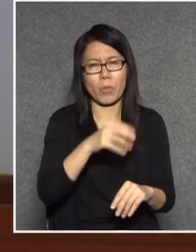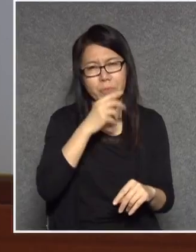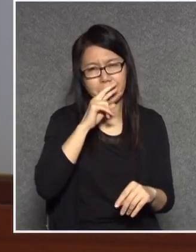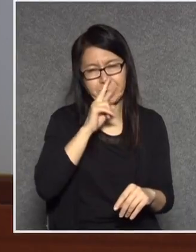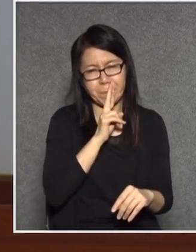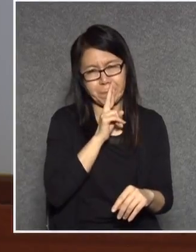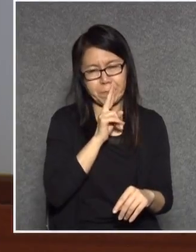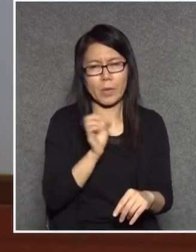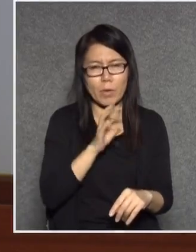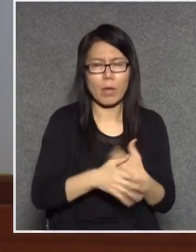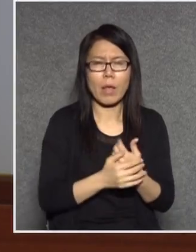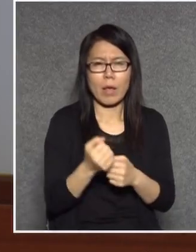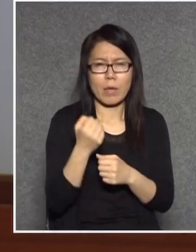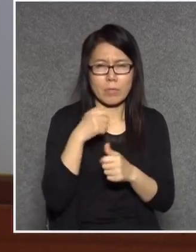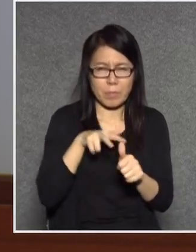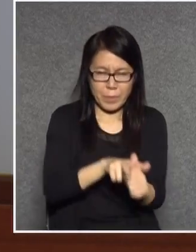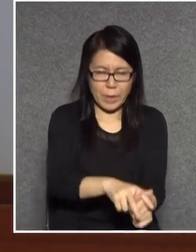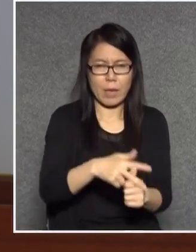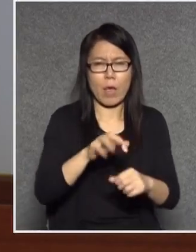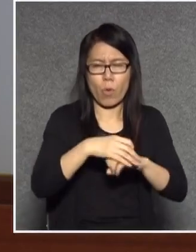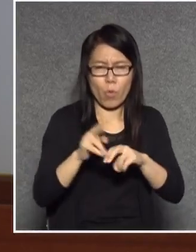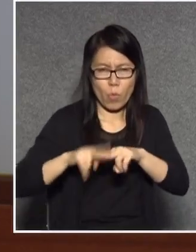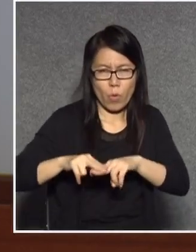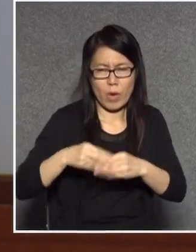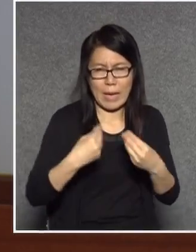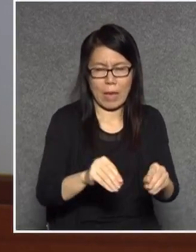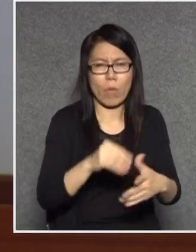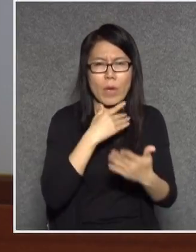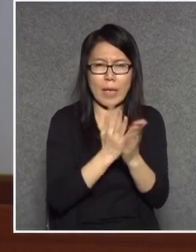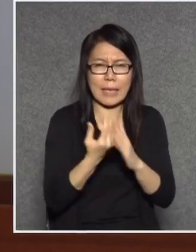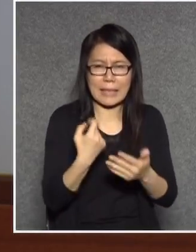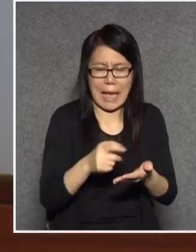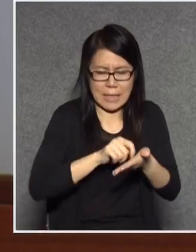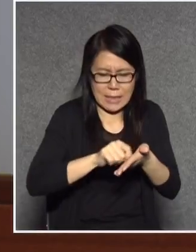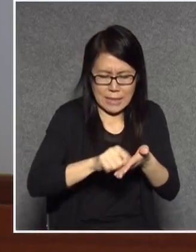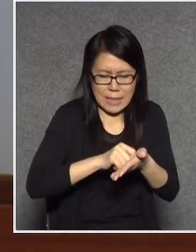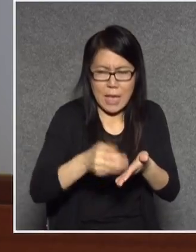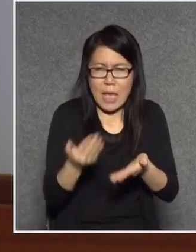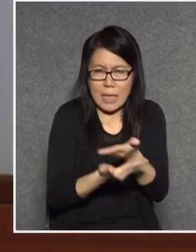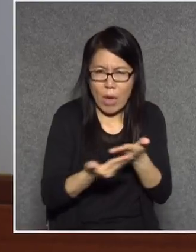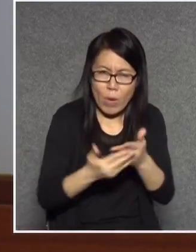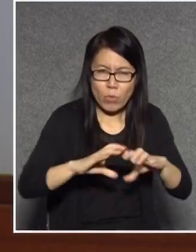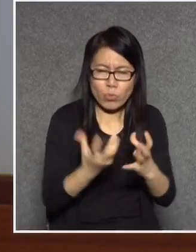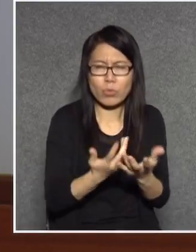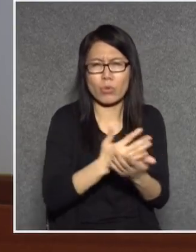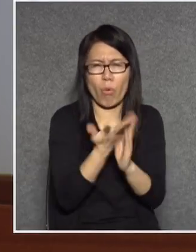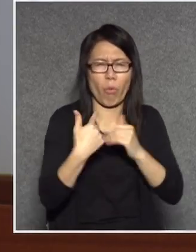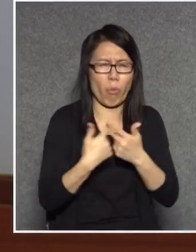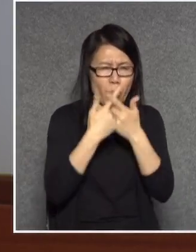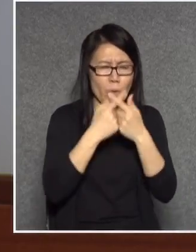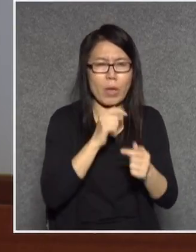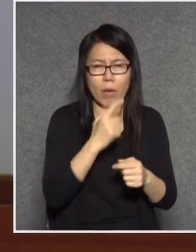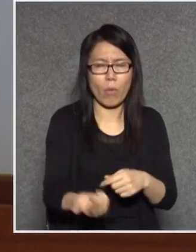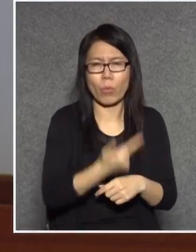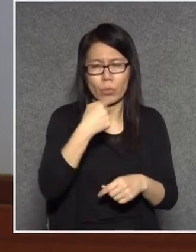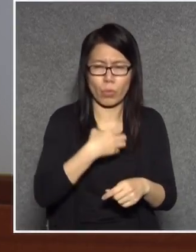強推國民教育到推行 中小學普教中學簡體字、國情交流團等等的爭議，都是令到我們